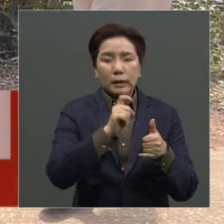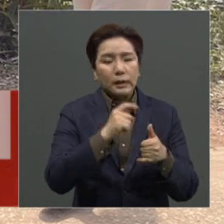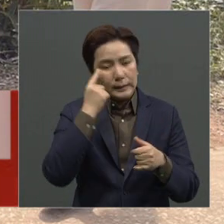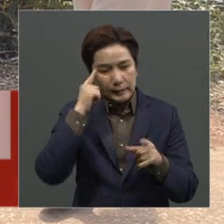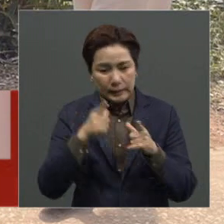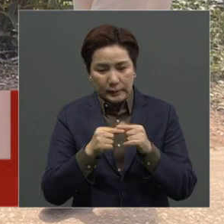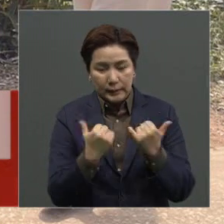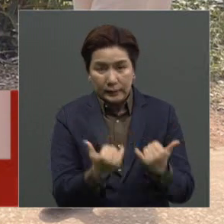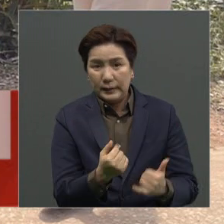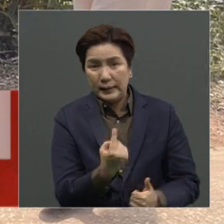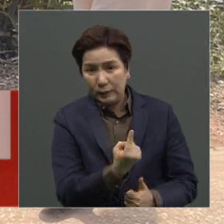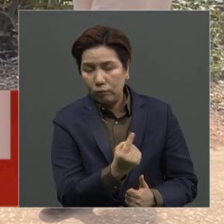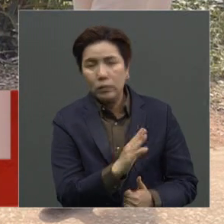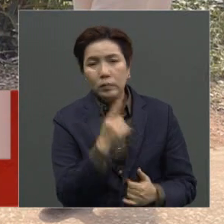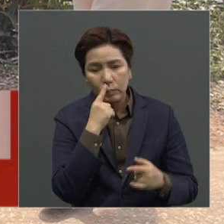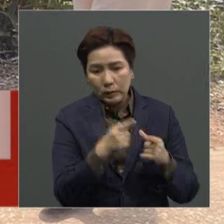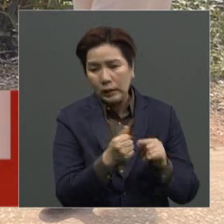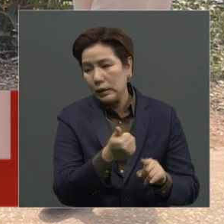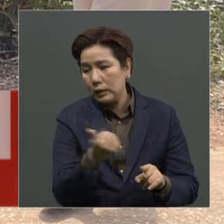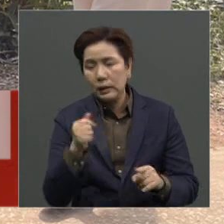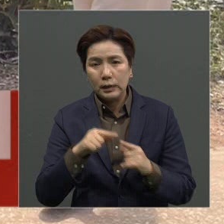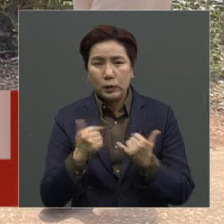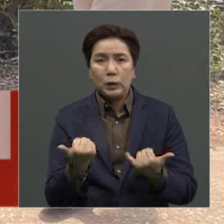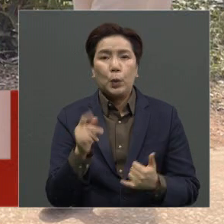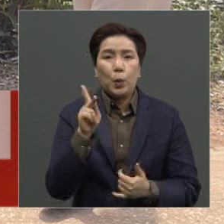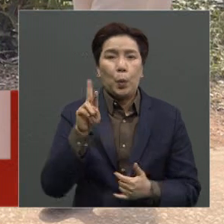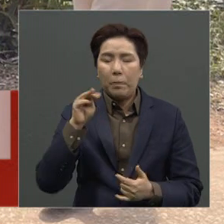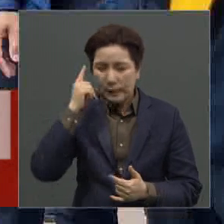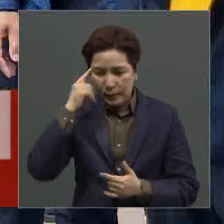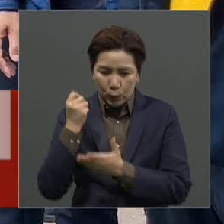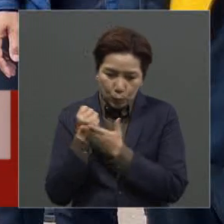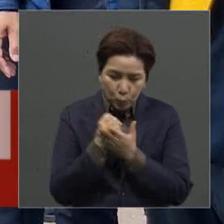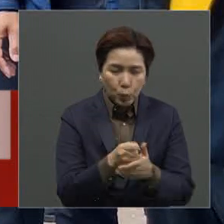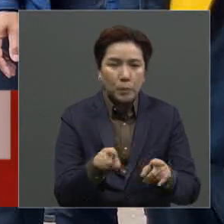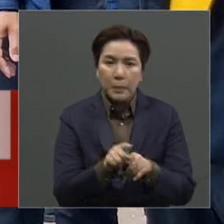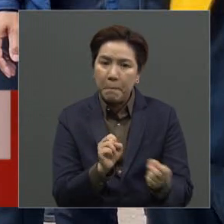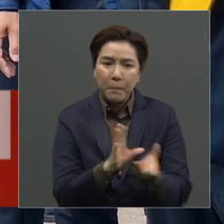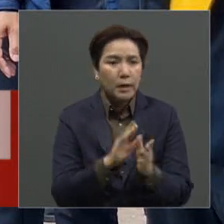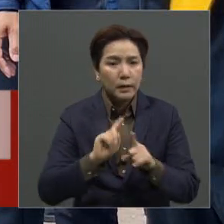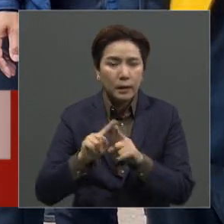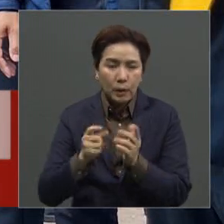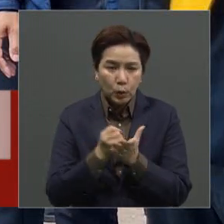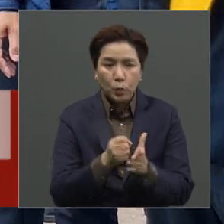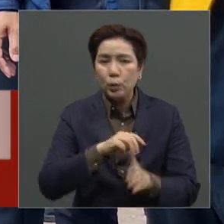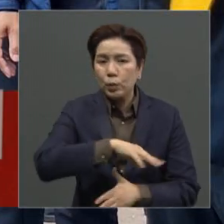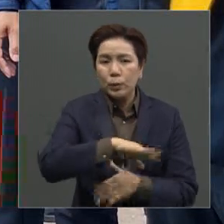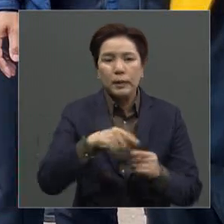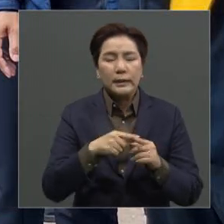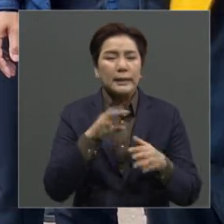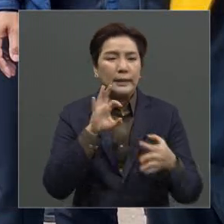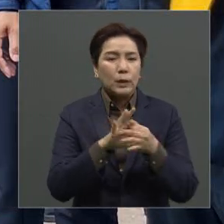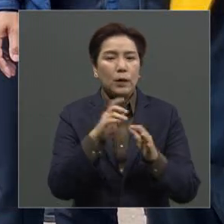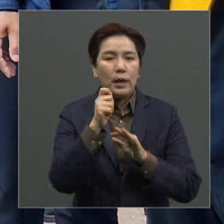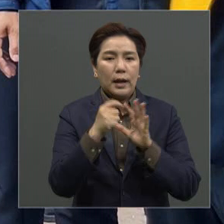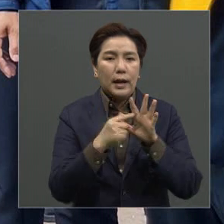ใช่แค่กรณีนี้แต่ว่ากรณีอื่นๆทางกรมก็จะเร่งให้ความช่วยเหลือเยาวยาแก่ผู้เสียหายและจำเลยในคดีอาญาอย่างเต็ม